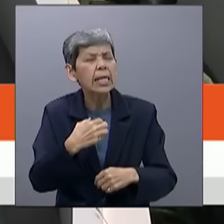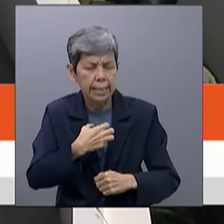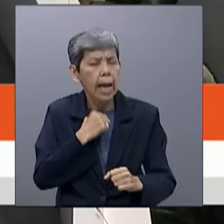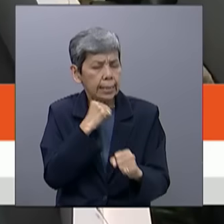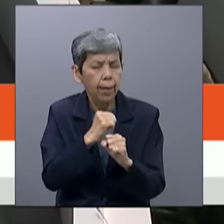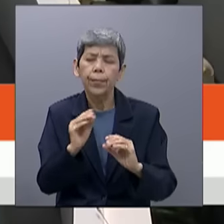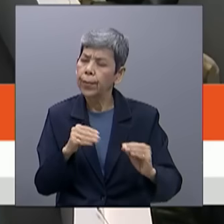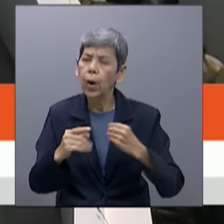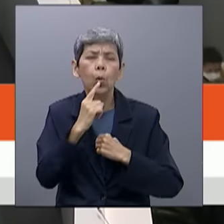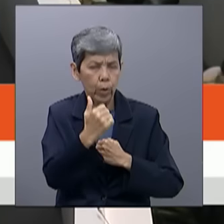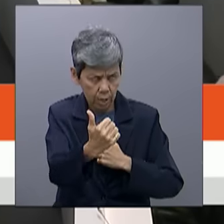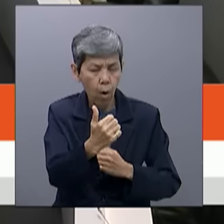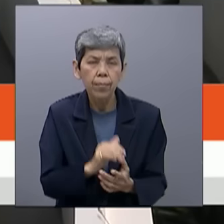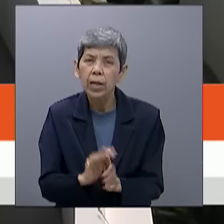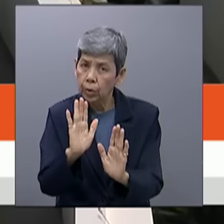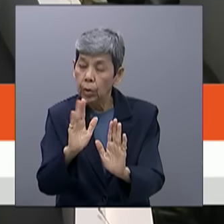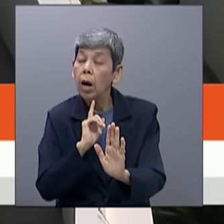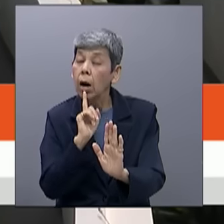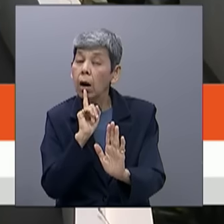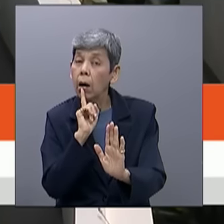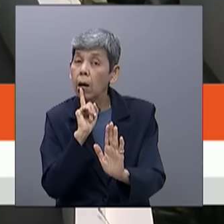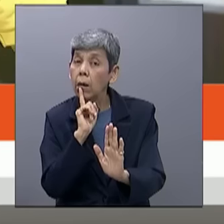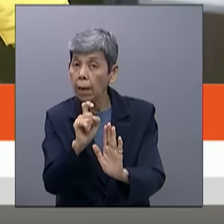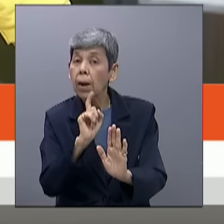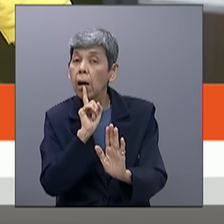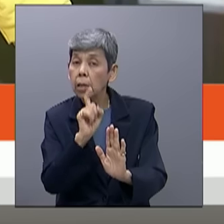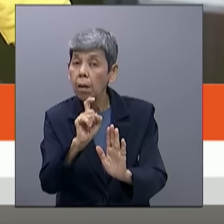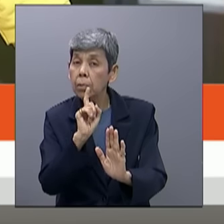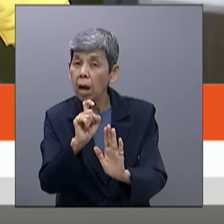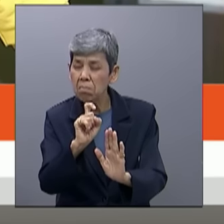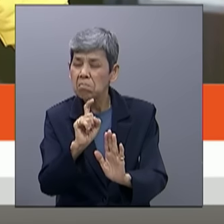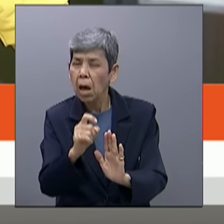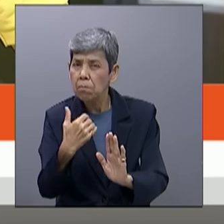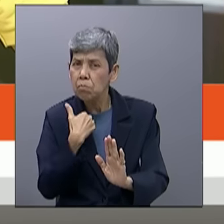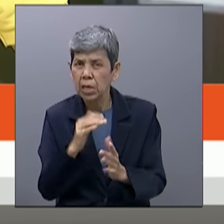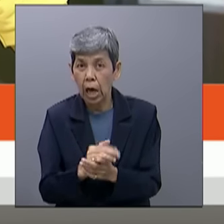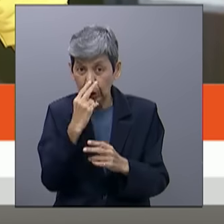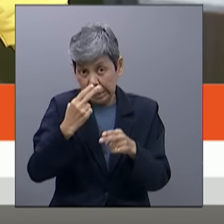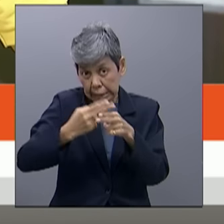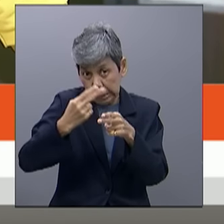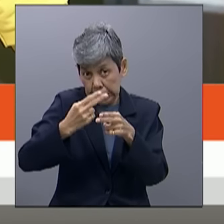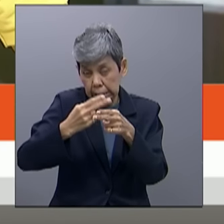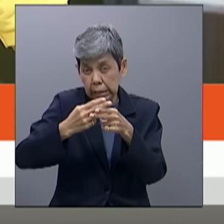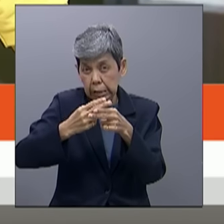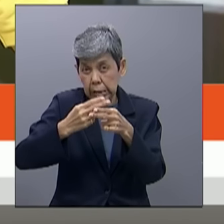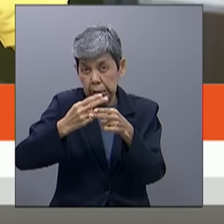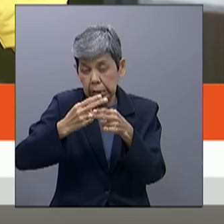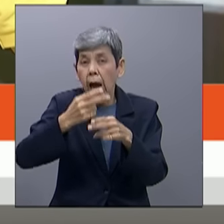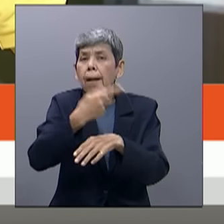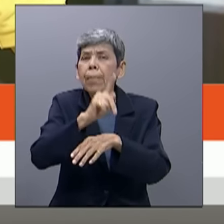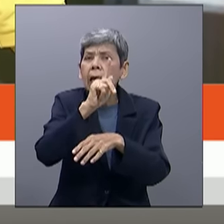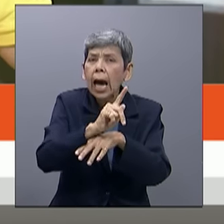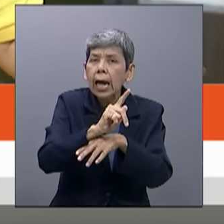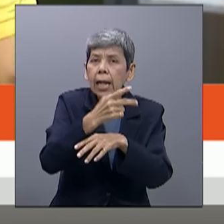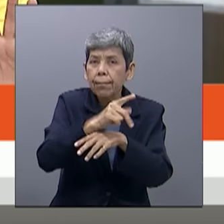ำนะครับ อาจารย์ครับ ควรจะเป็นอย่างนั้น ค่ะอาจารย์มันก็เลยมาถึงชื่อของประธานคนที่